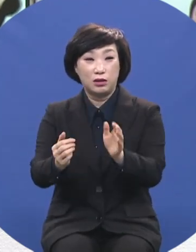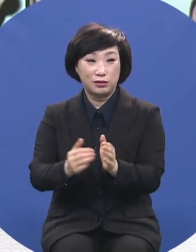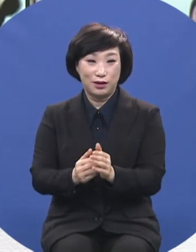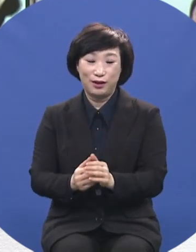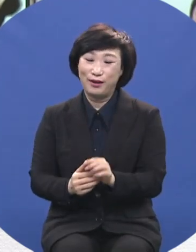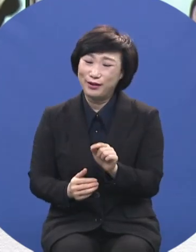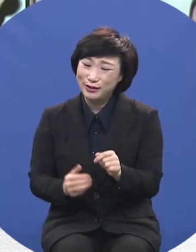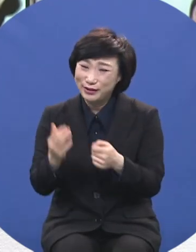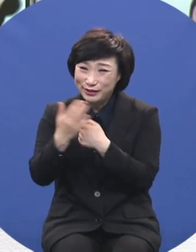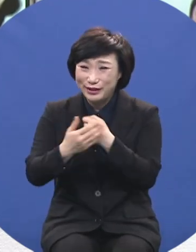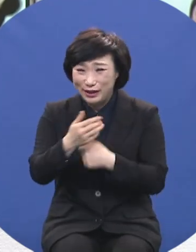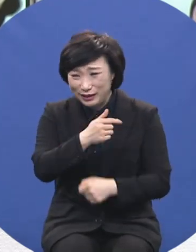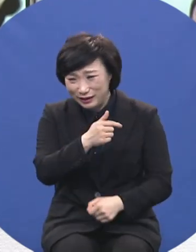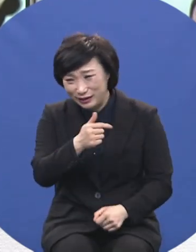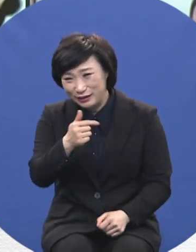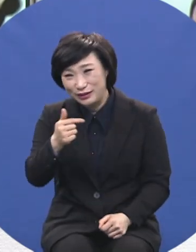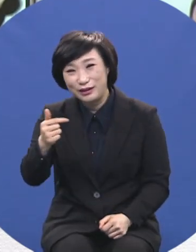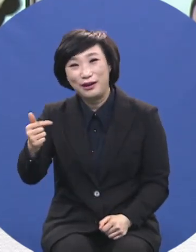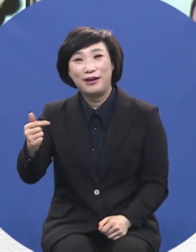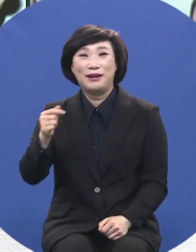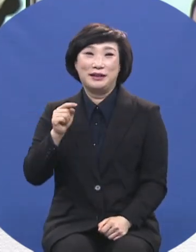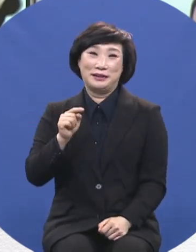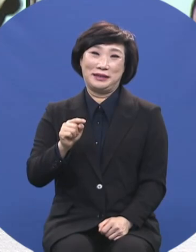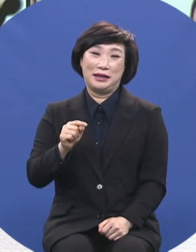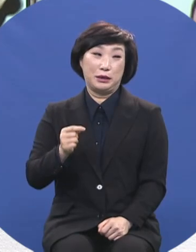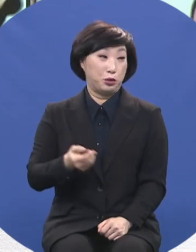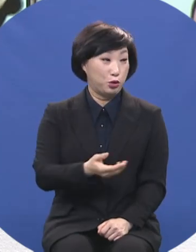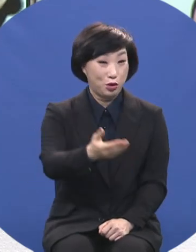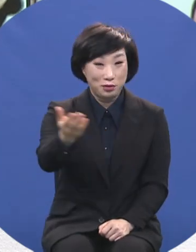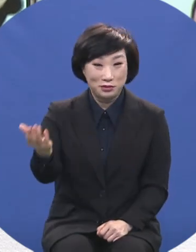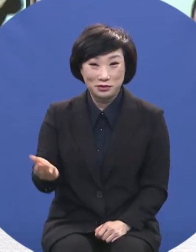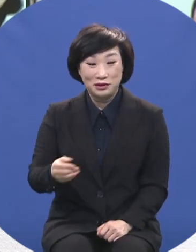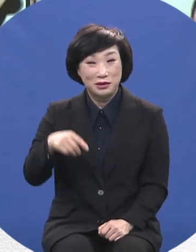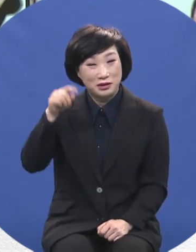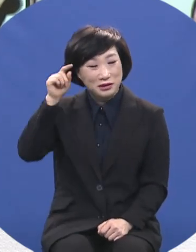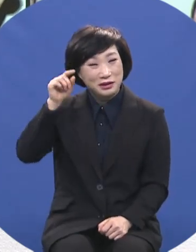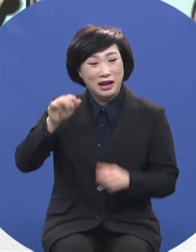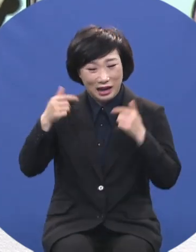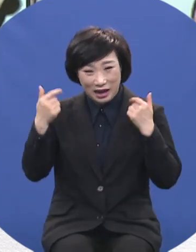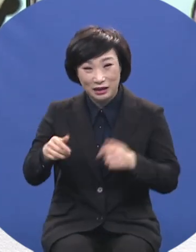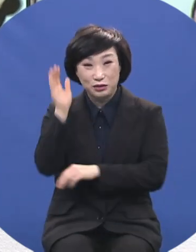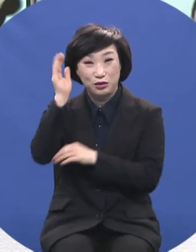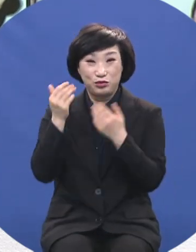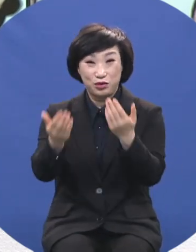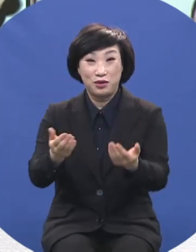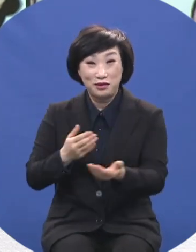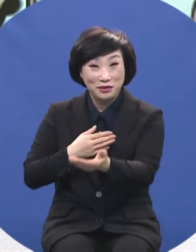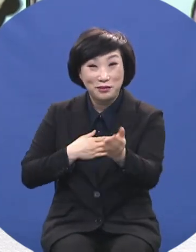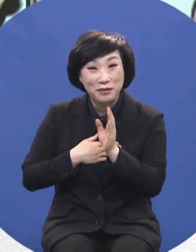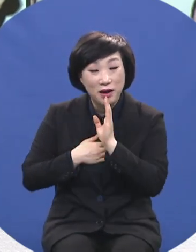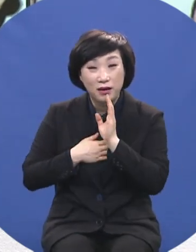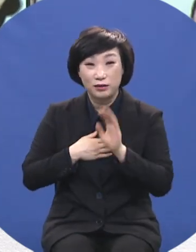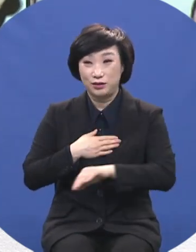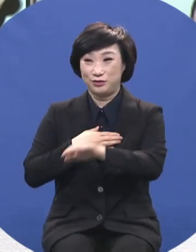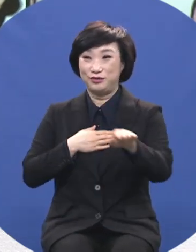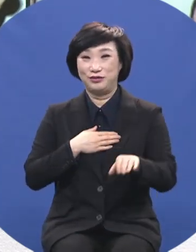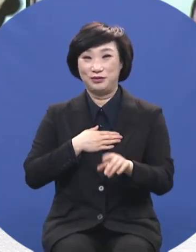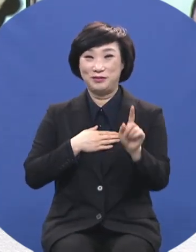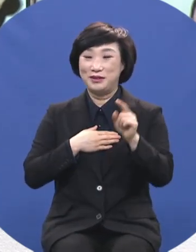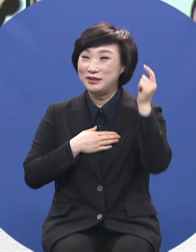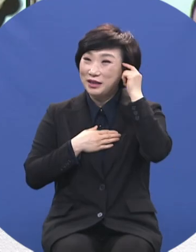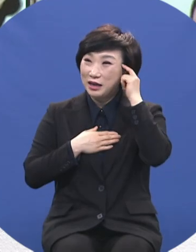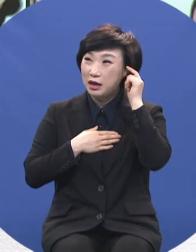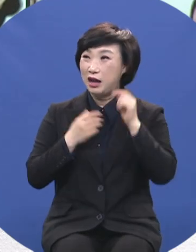이 큰 은혜가 여러분에게 밤나오는 소리요. 근데 우리 속에는 우리 목사님